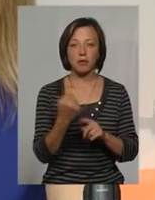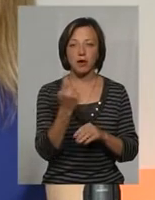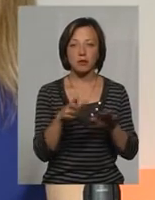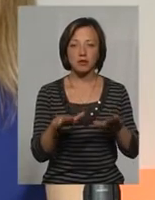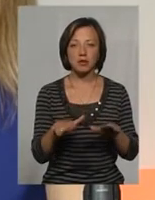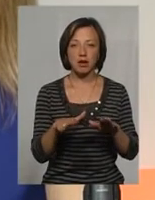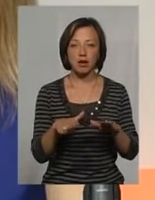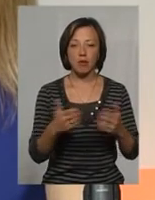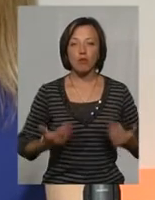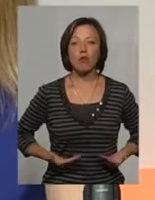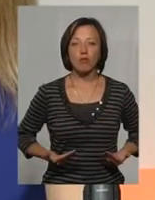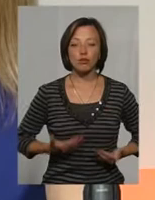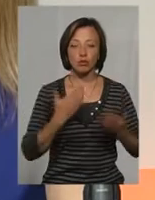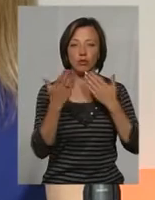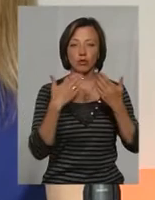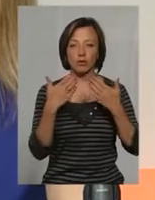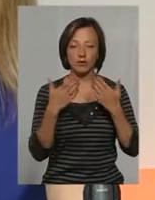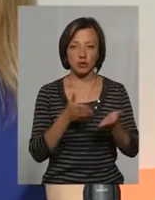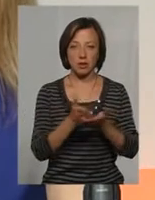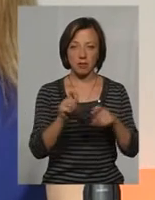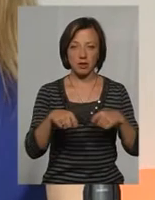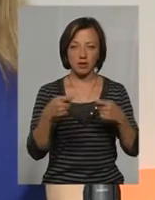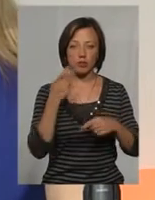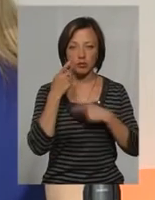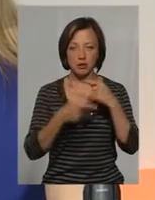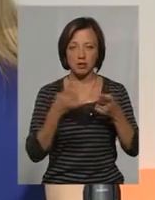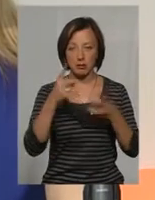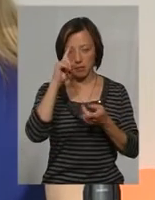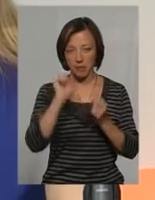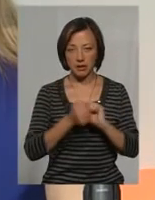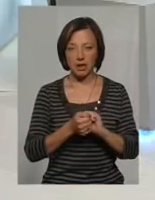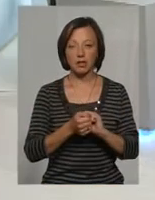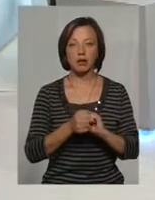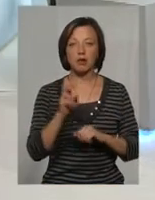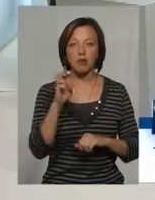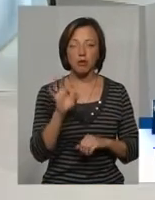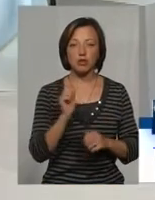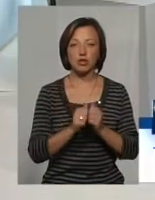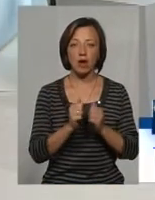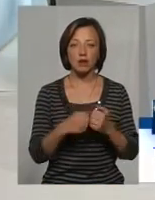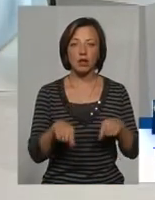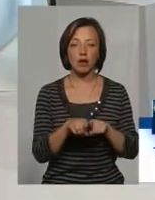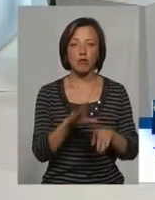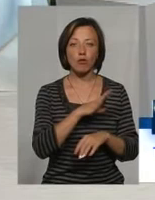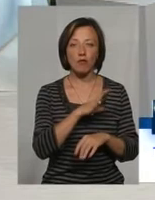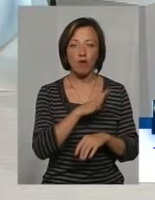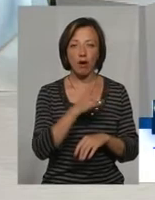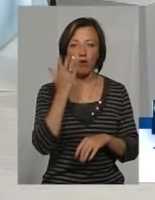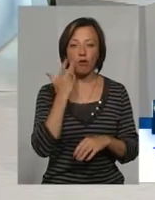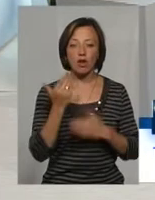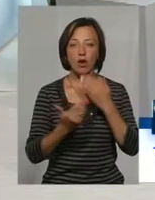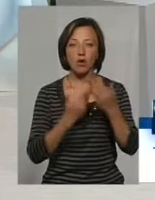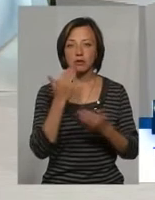стоїть контактно-побутовий шлях передачі. Про це постійно треба пам'ятати, бо дуже часто таке буває, що коли